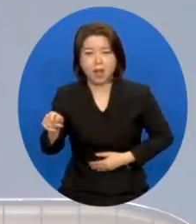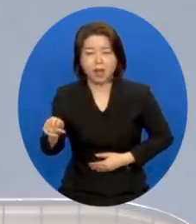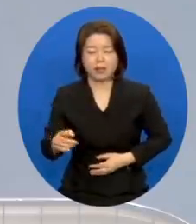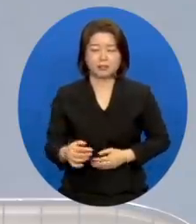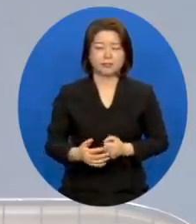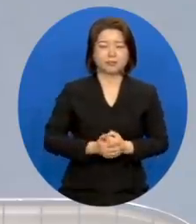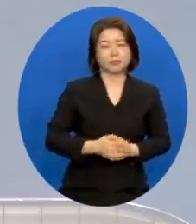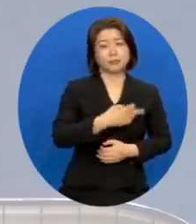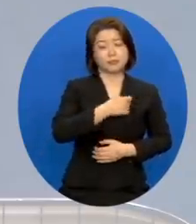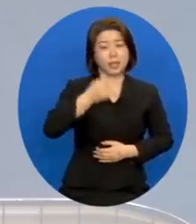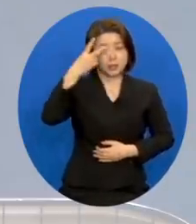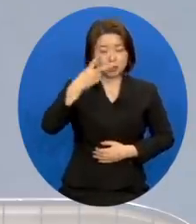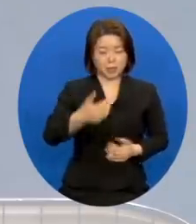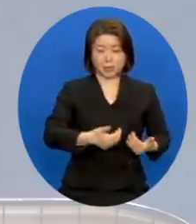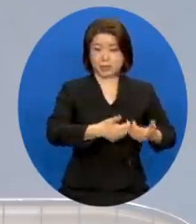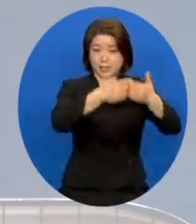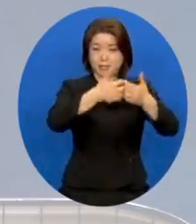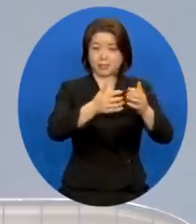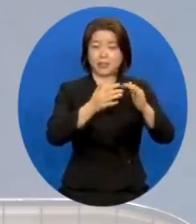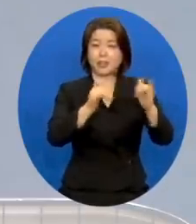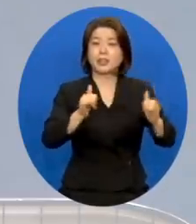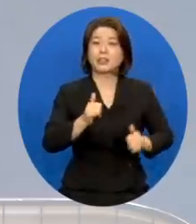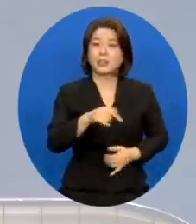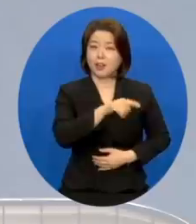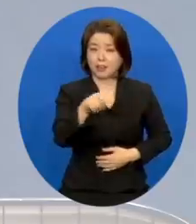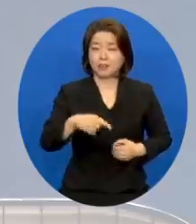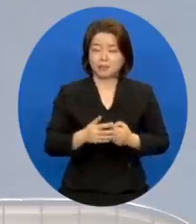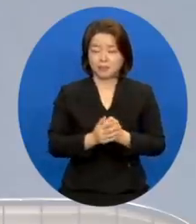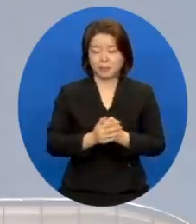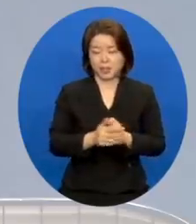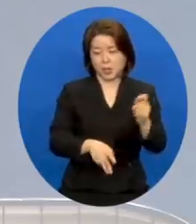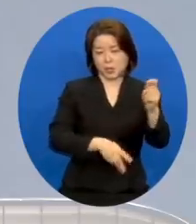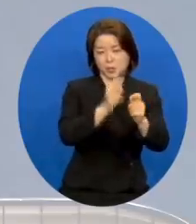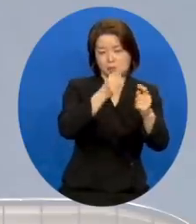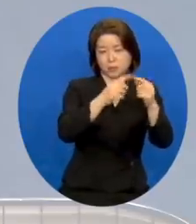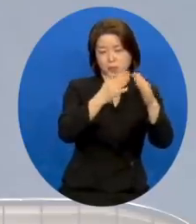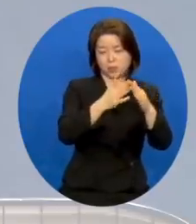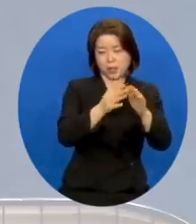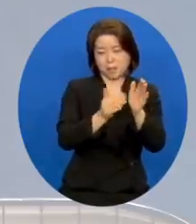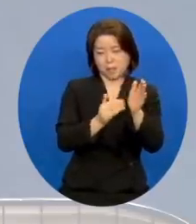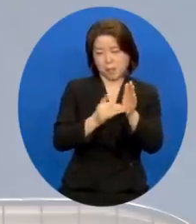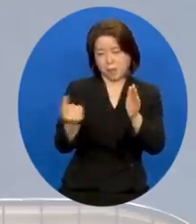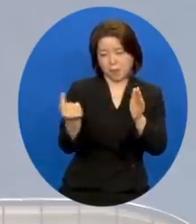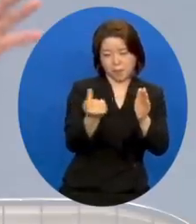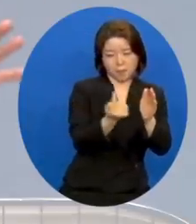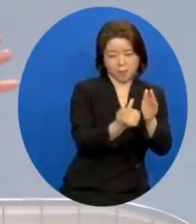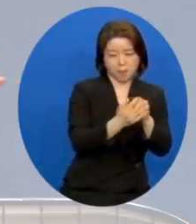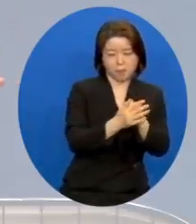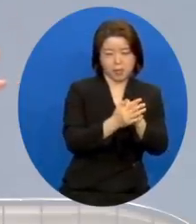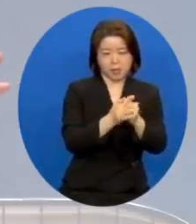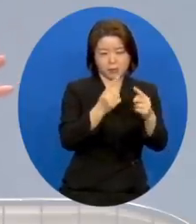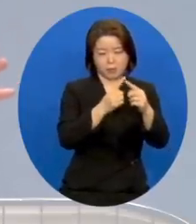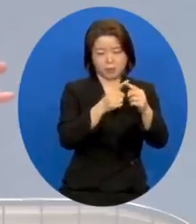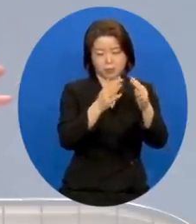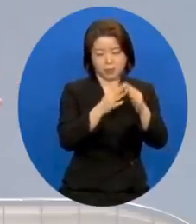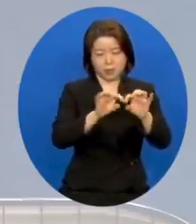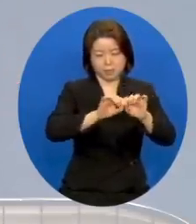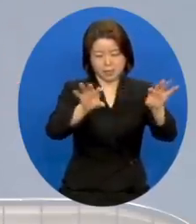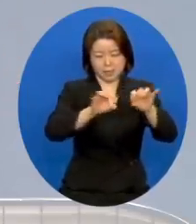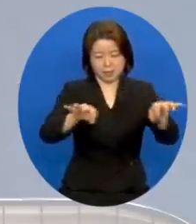사도 바울을 대적했던 사람들 고린도 교회의 몰래 들어와서 그 고린도 교회를 분열시키고